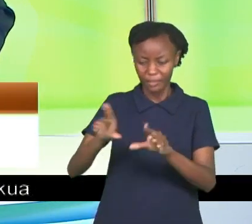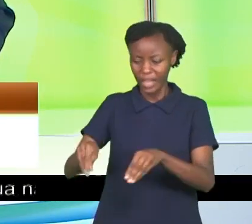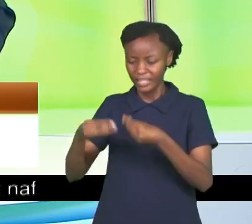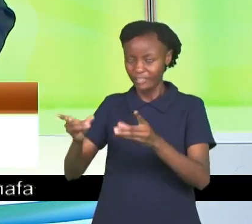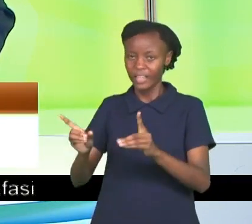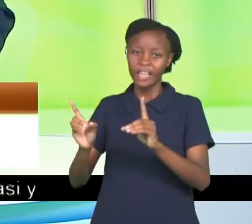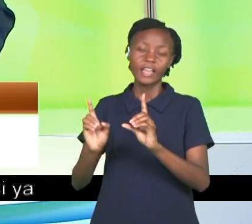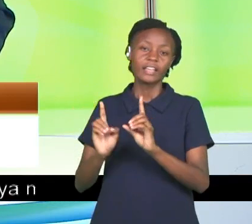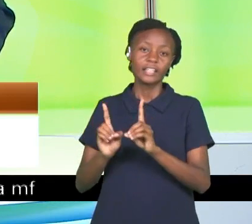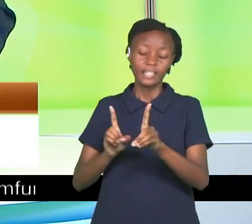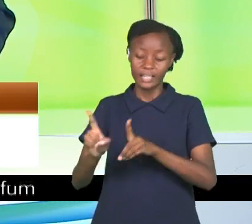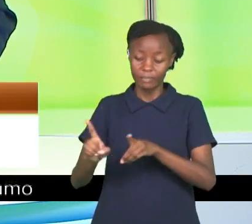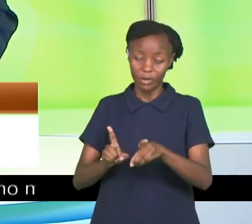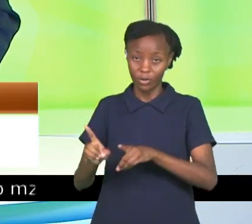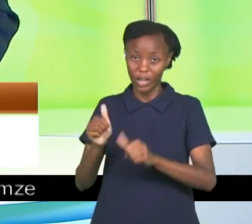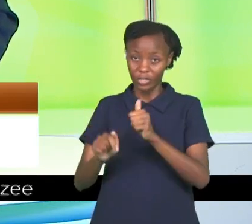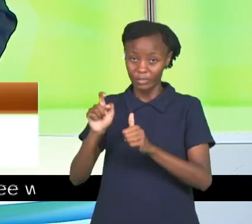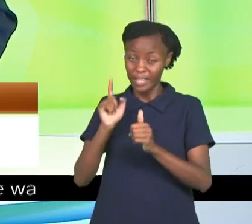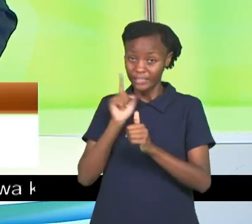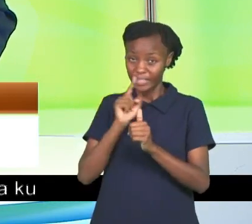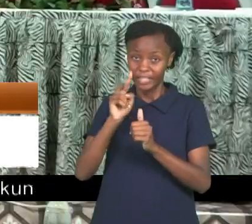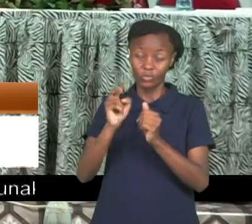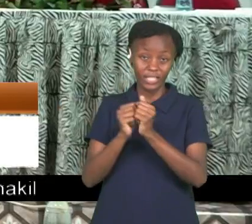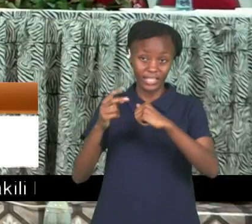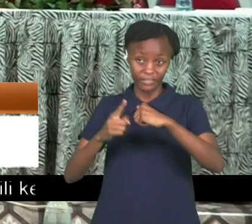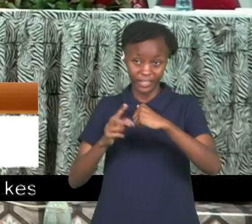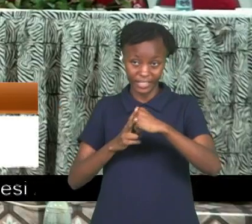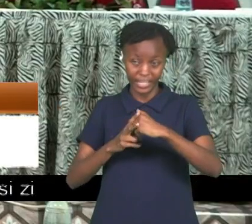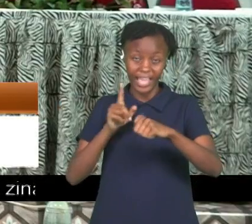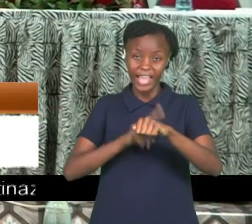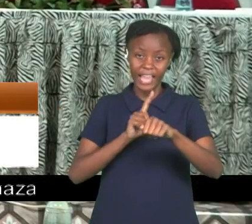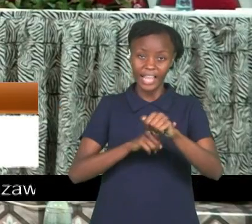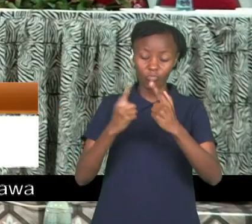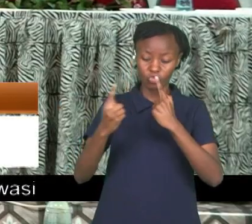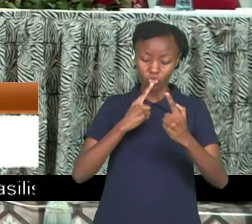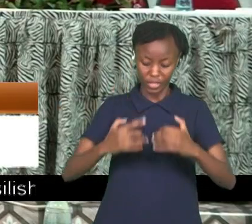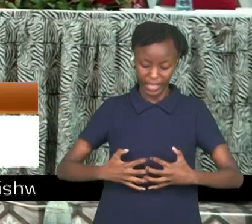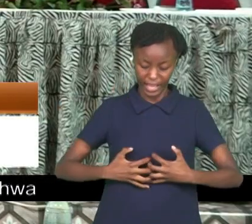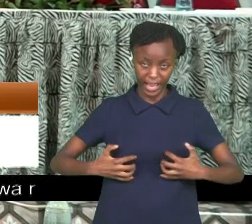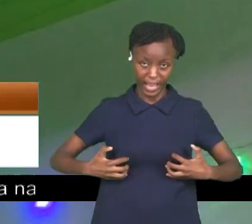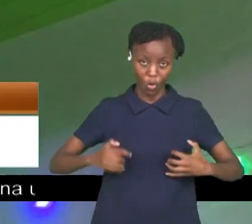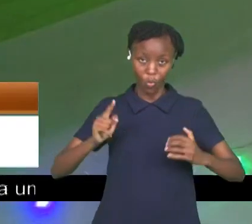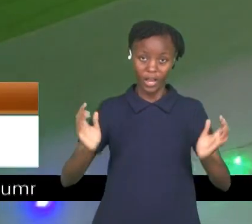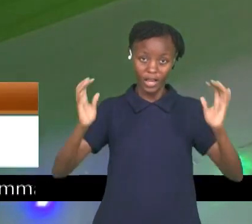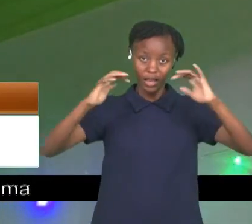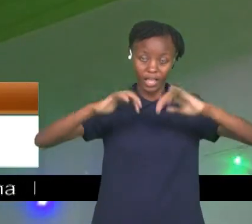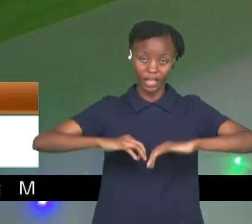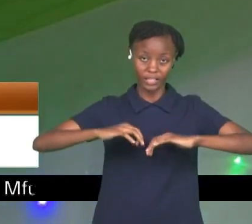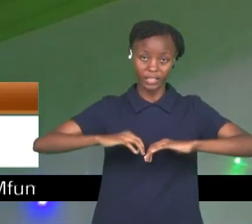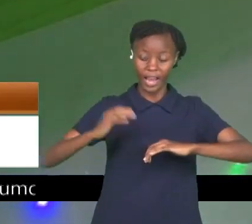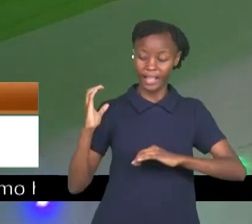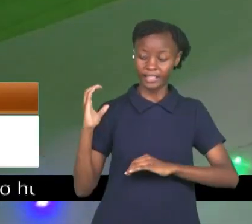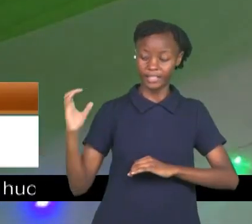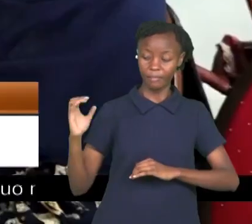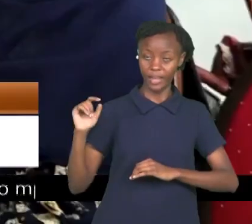kukamilika mnamo mwaka 2017. Akizungumza mjini Garissa wakati wa kongamano la kila mwaka la masuala ya kisayansi,